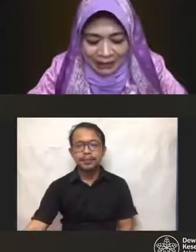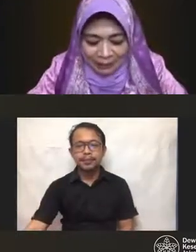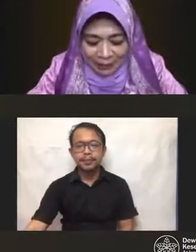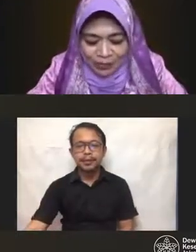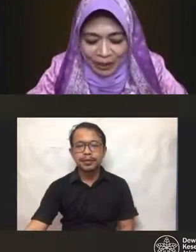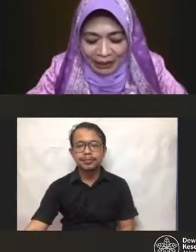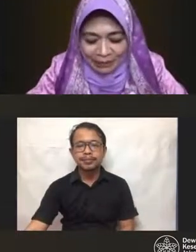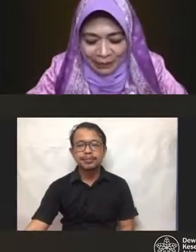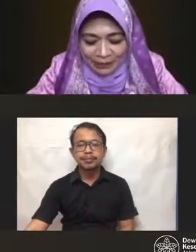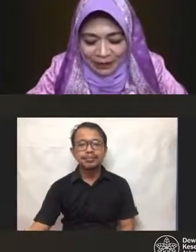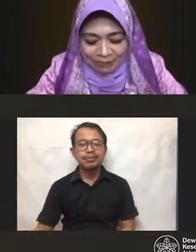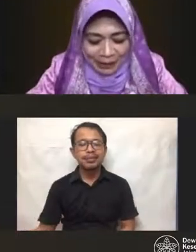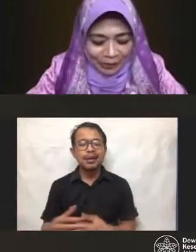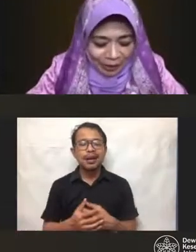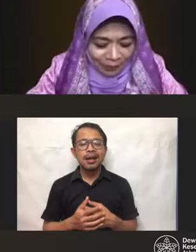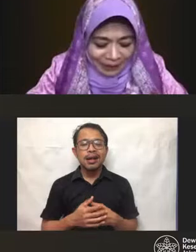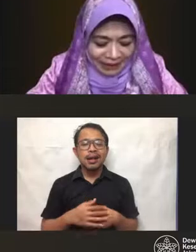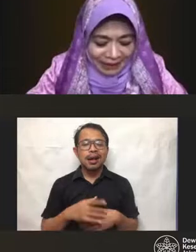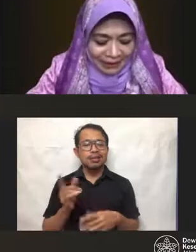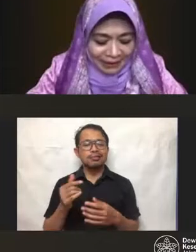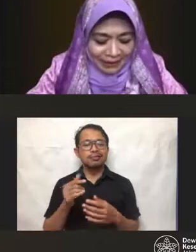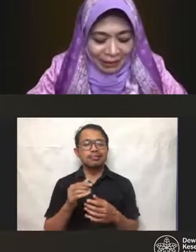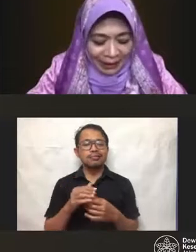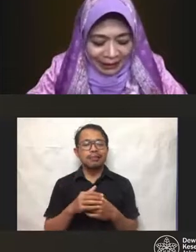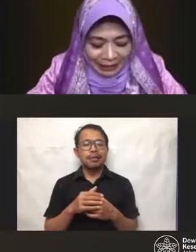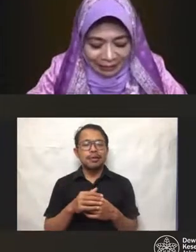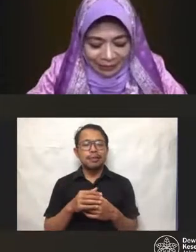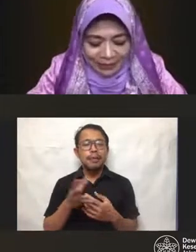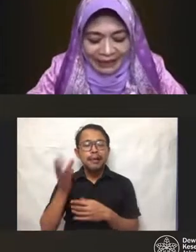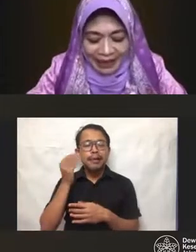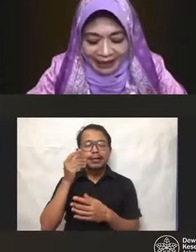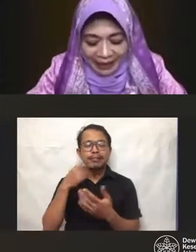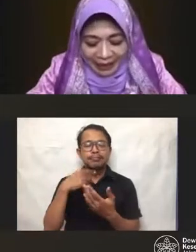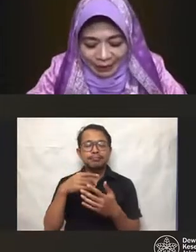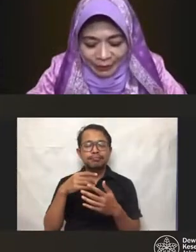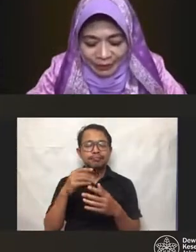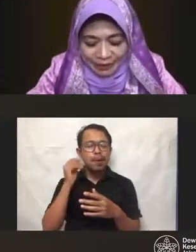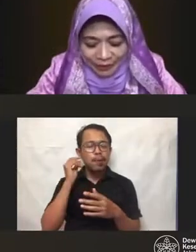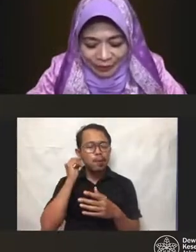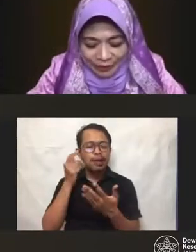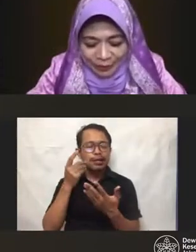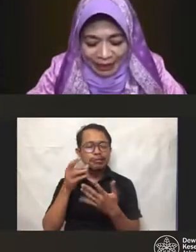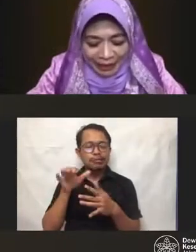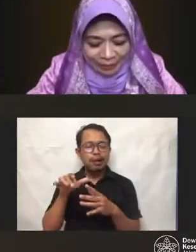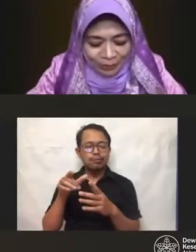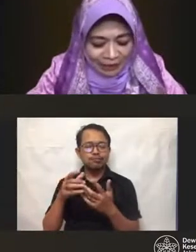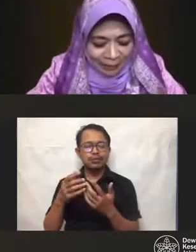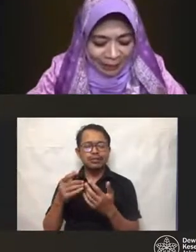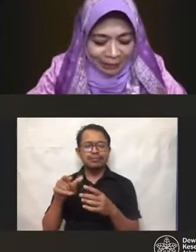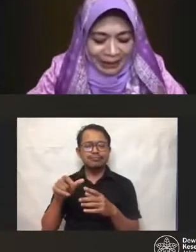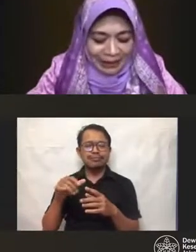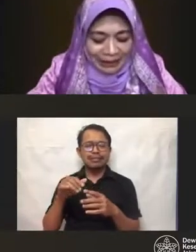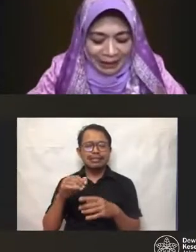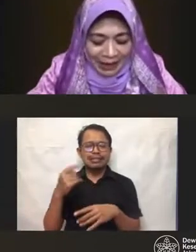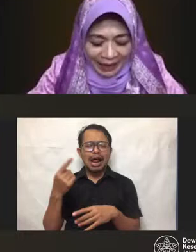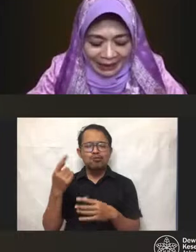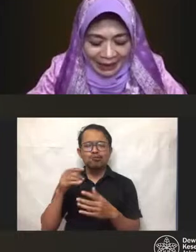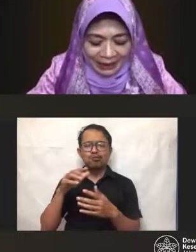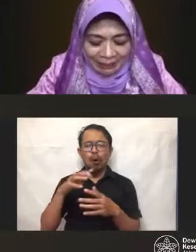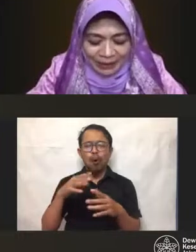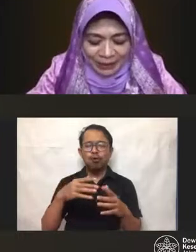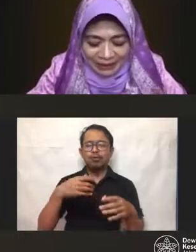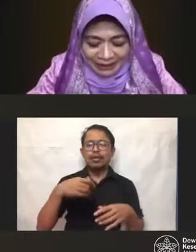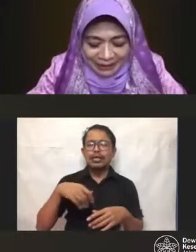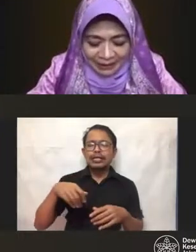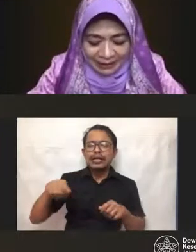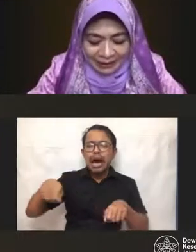Narasi mengenai perempuan hanya berkutat pada ruang domestik, bahkan hanya berkutat di area kasur, sumur dan dapur serta pada perannya sebagai anak,